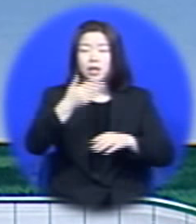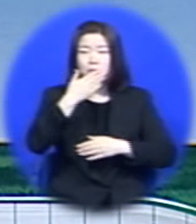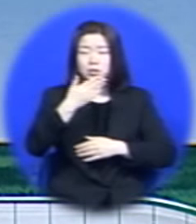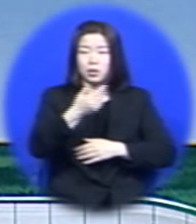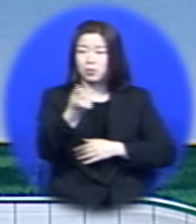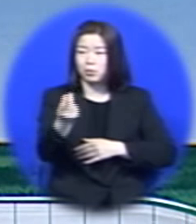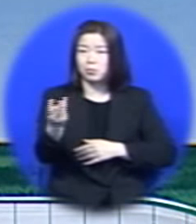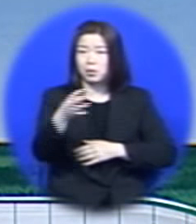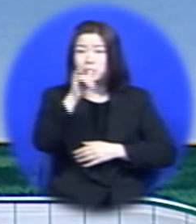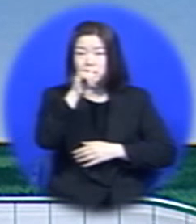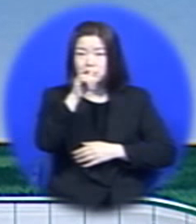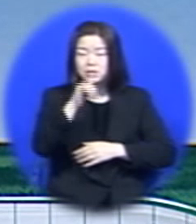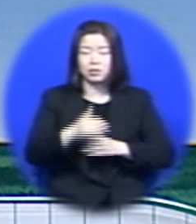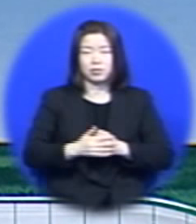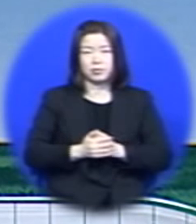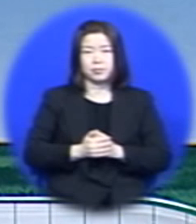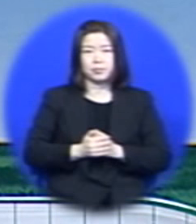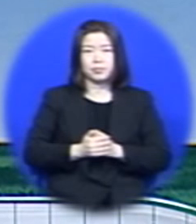번 있으세요?